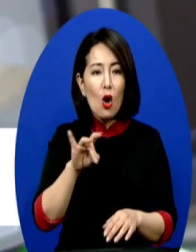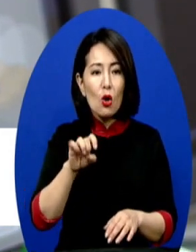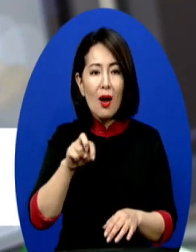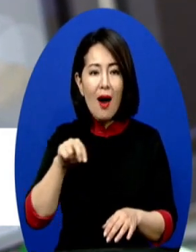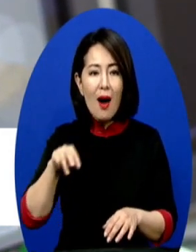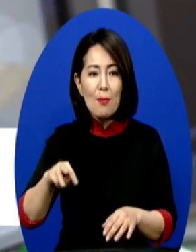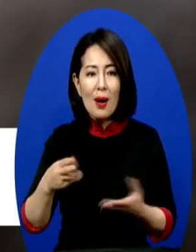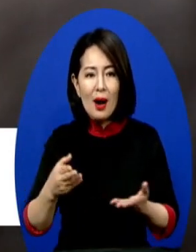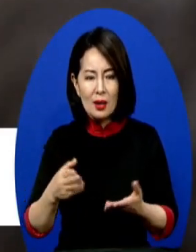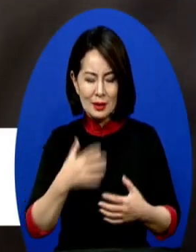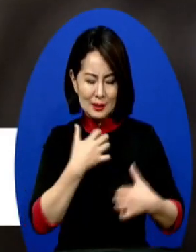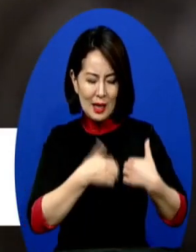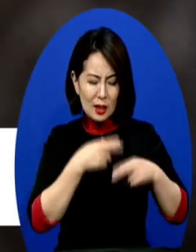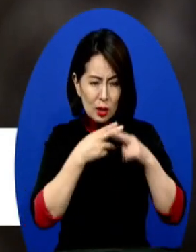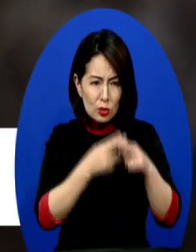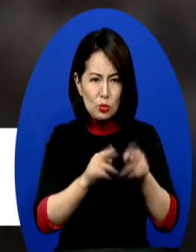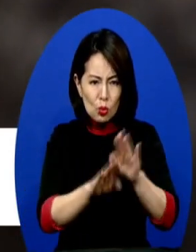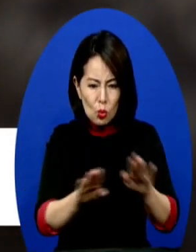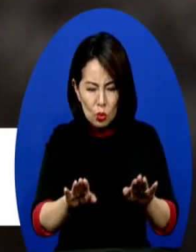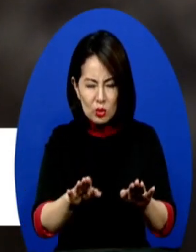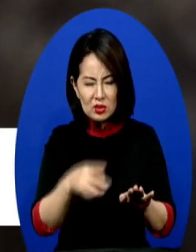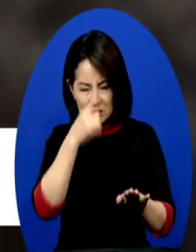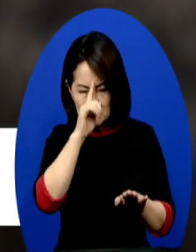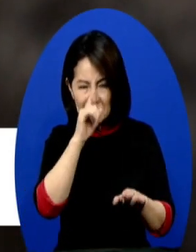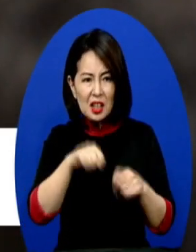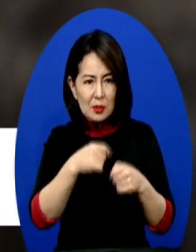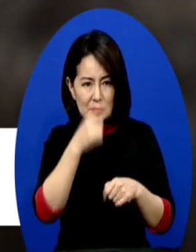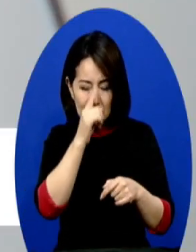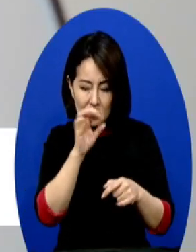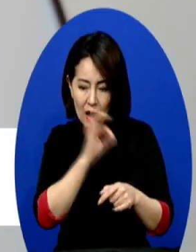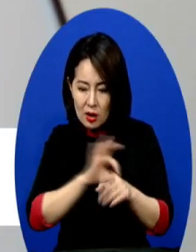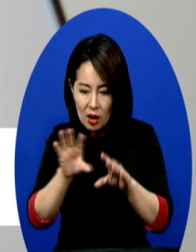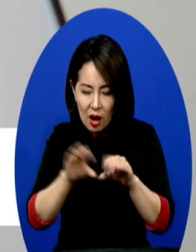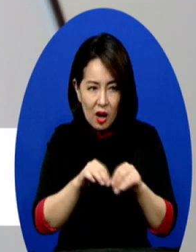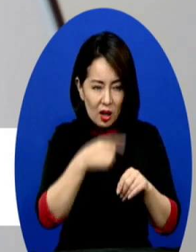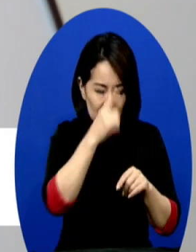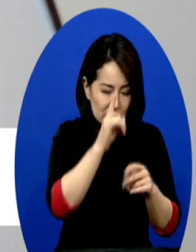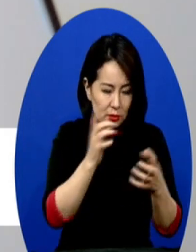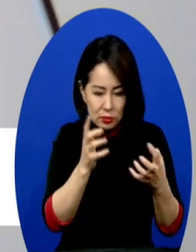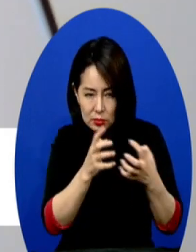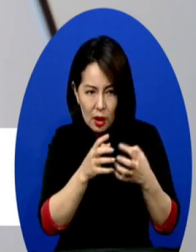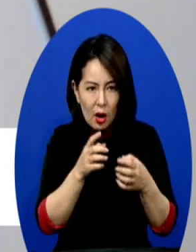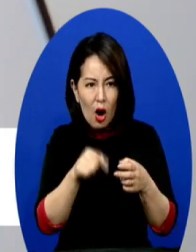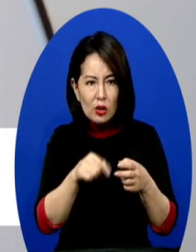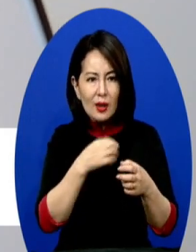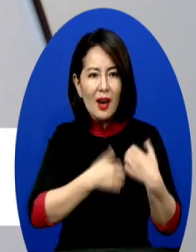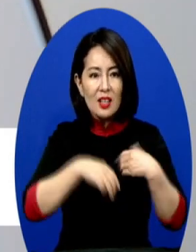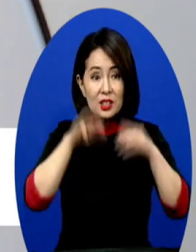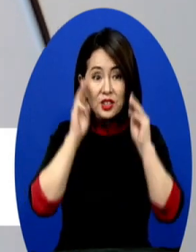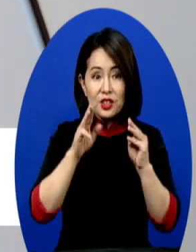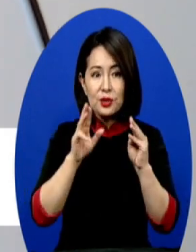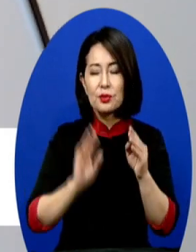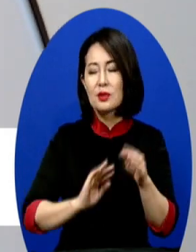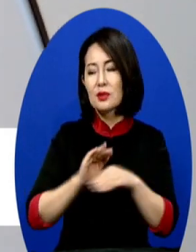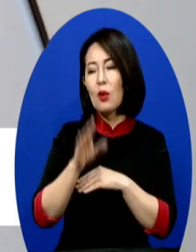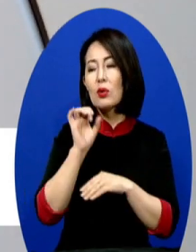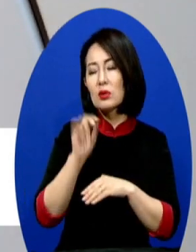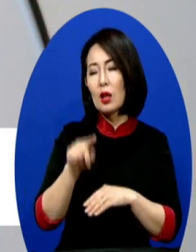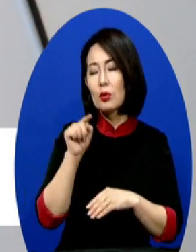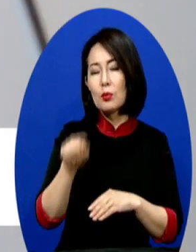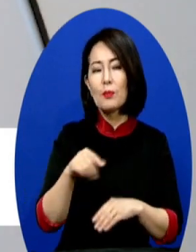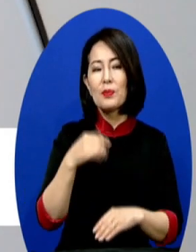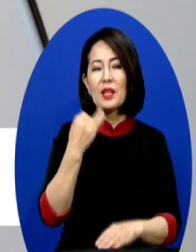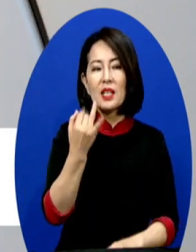тусламж хүүхдийн болон гэмтлийн эмчнэр ашигласнаар тэд эмчилгээтэйгээ уялдуулж хурдан хугацаанд шийдвэр гаргах давуу талыг бий болгож байна.